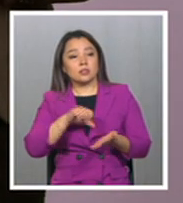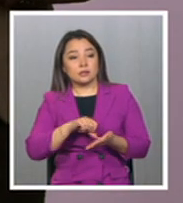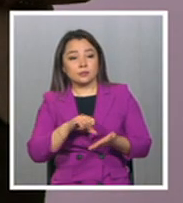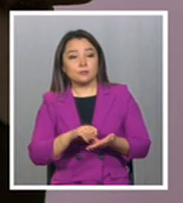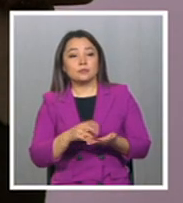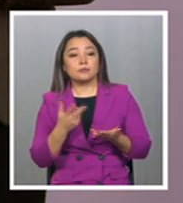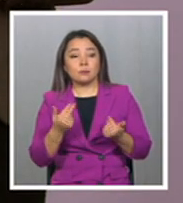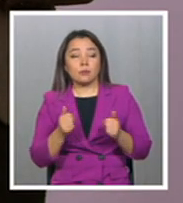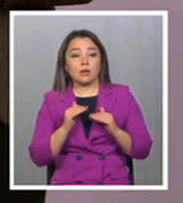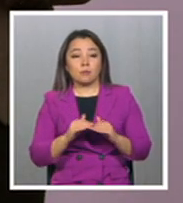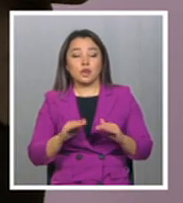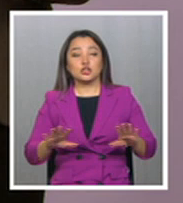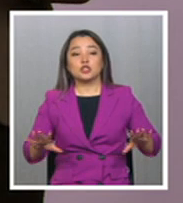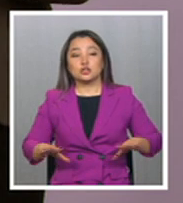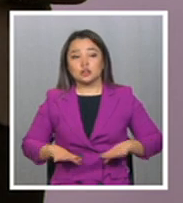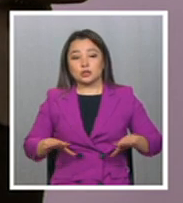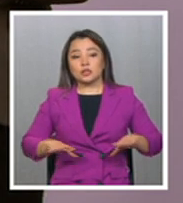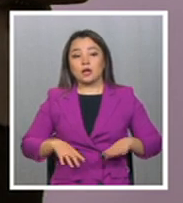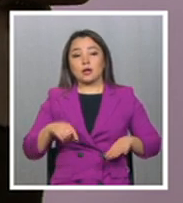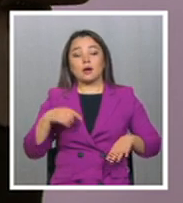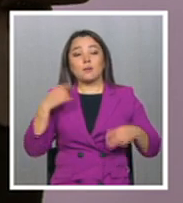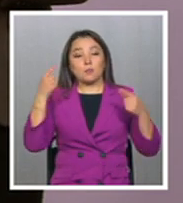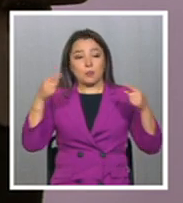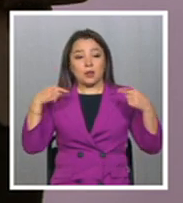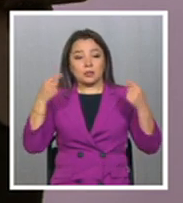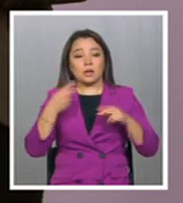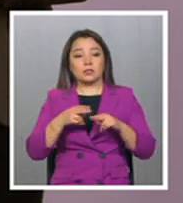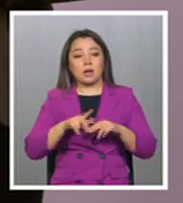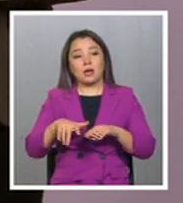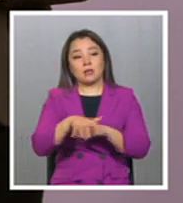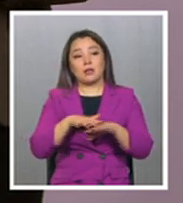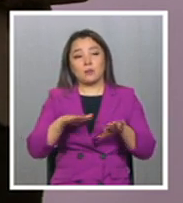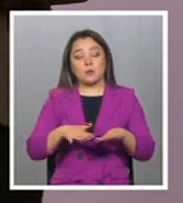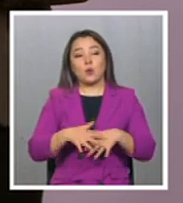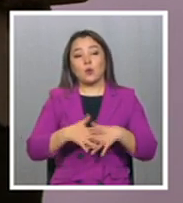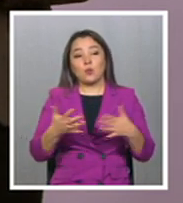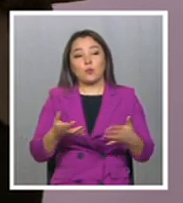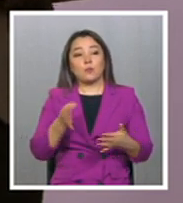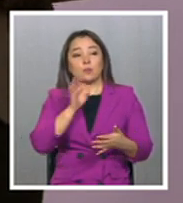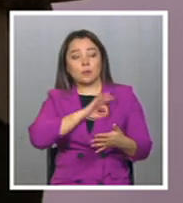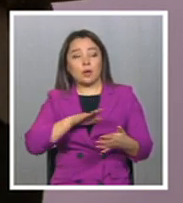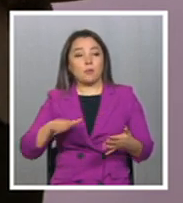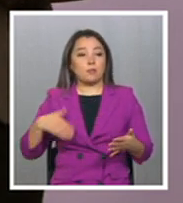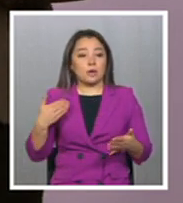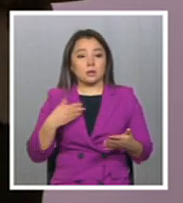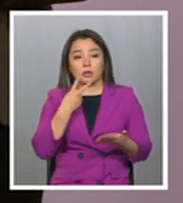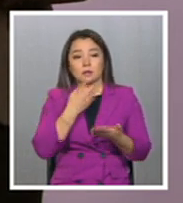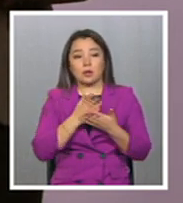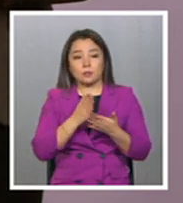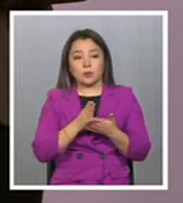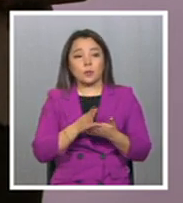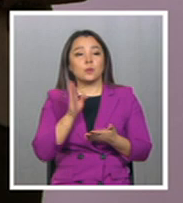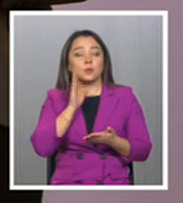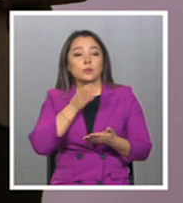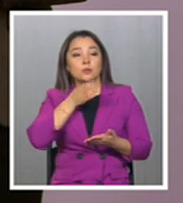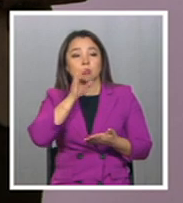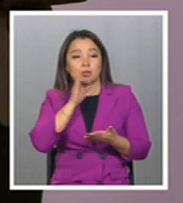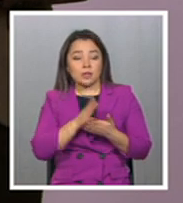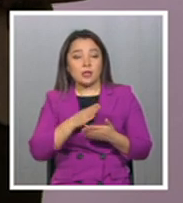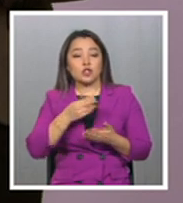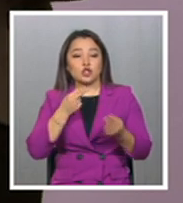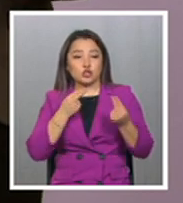балалар, жылқы малының қазақ халқы үшін тигізер пайдасы өте зор. Ішсең сусын, жесең